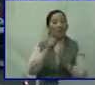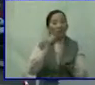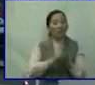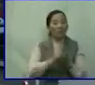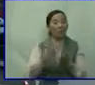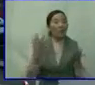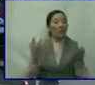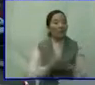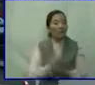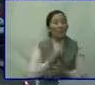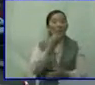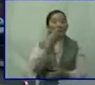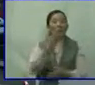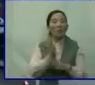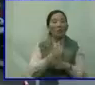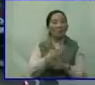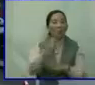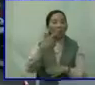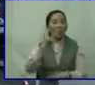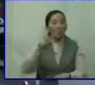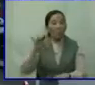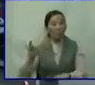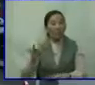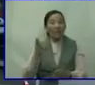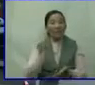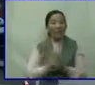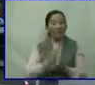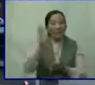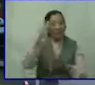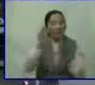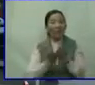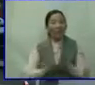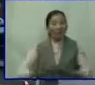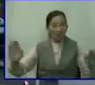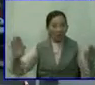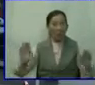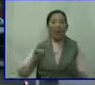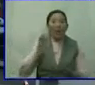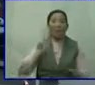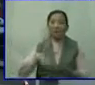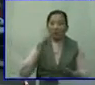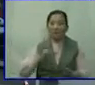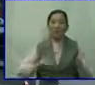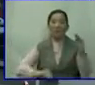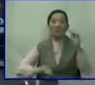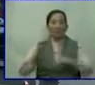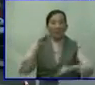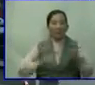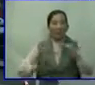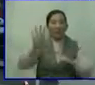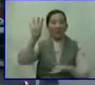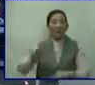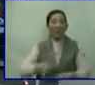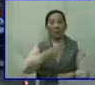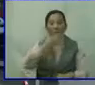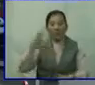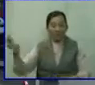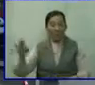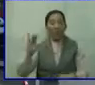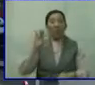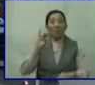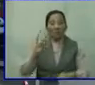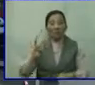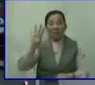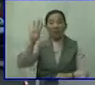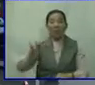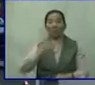сколько рыбок гуппи есть в аквариуме, а потом составить таблицу и по таблице